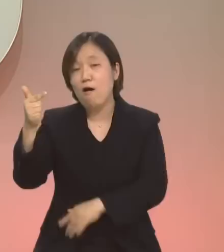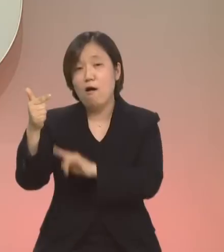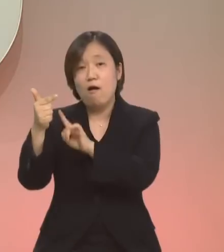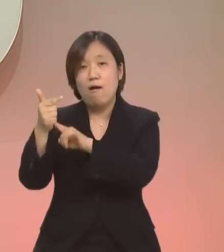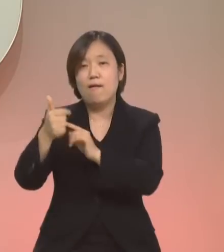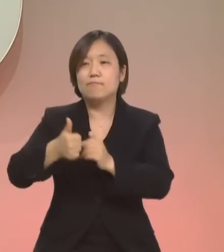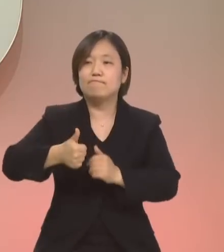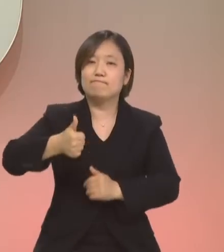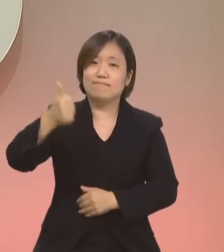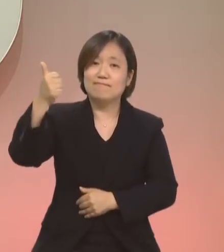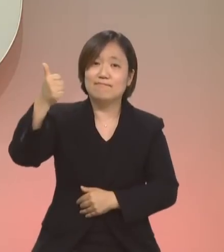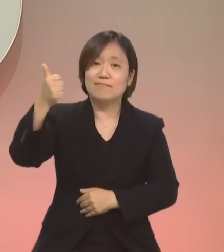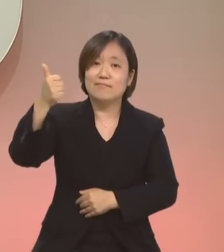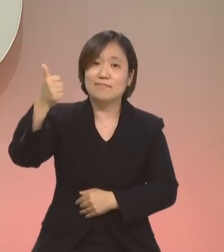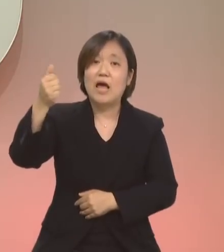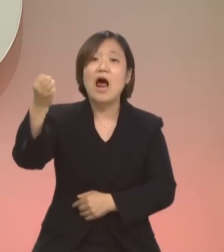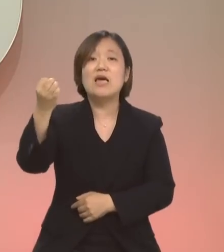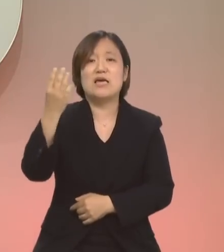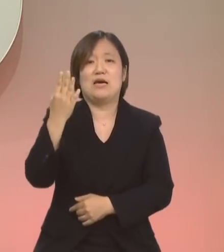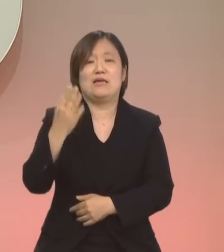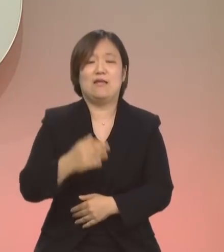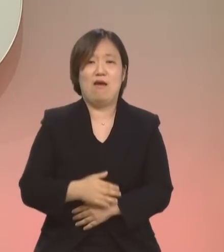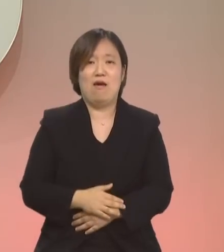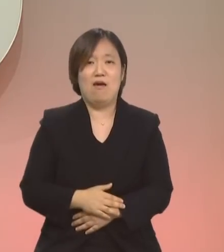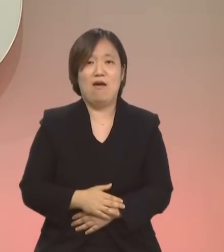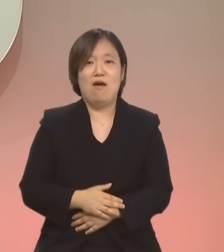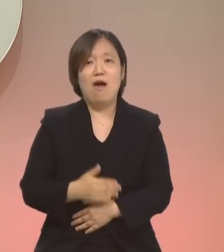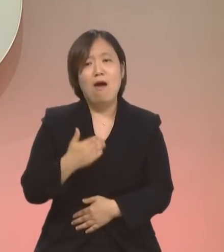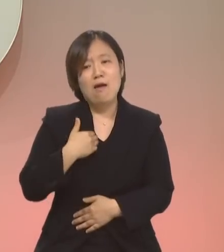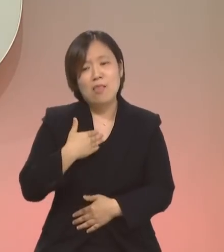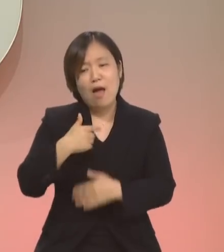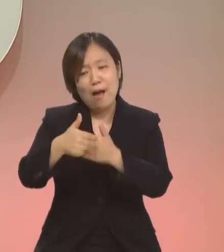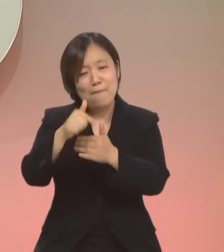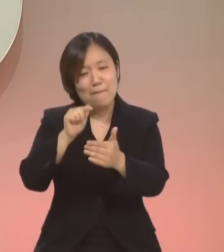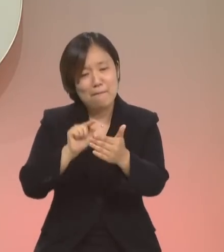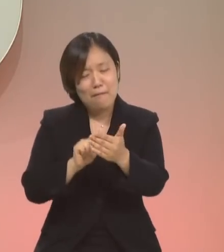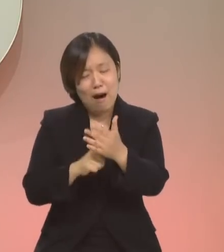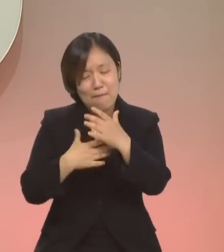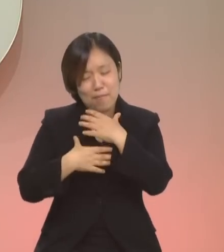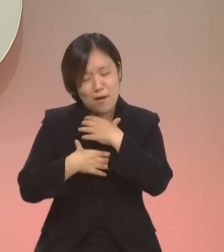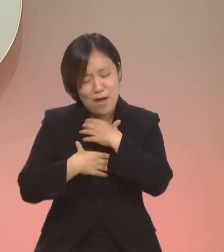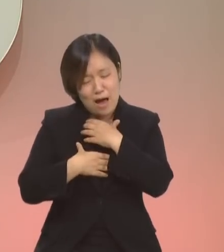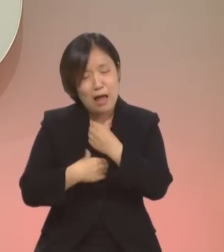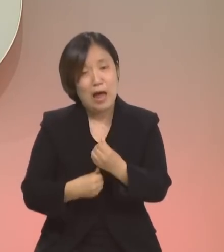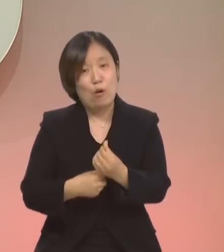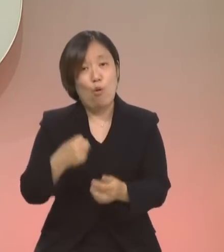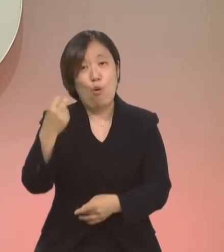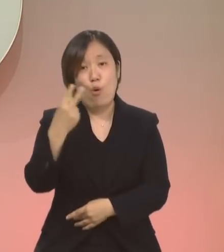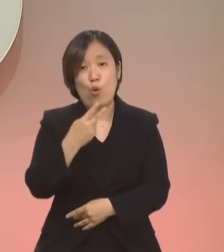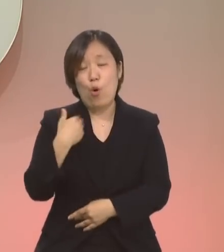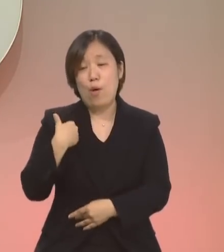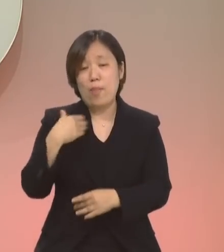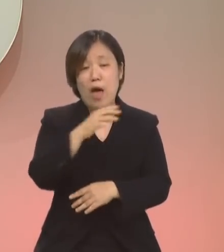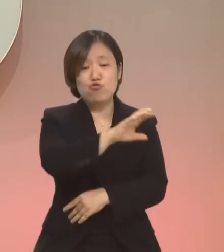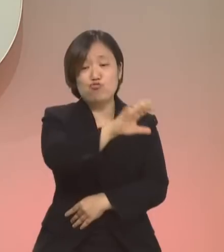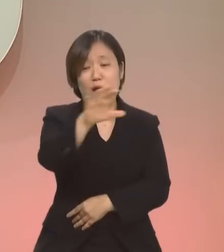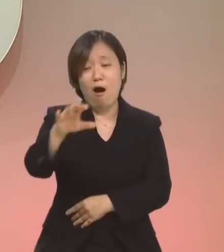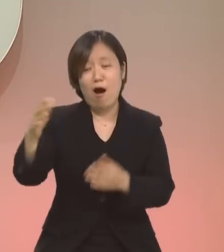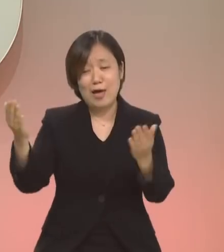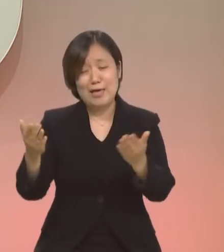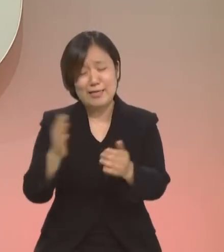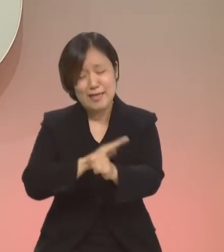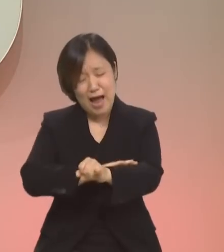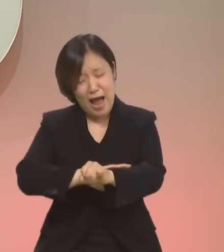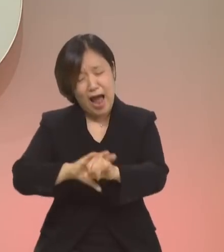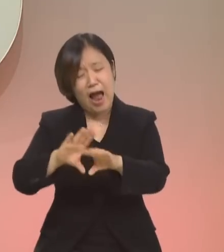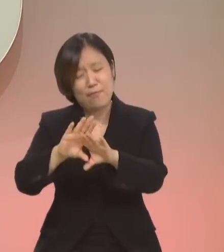하시더라고요 그러면서 마음도 너무 편안해졌고 주변에 일들도 많이 편안해진 걸 느끼게